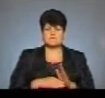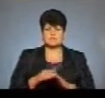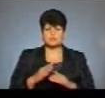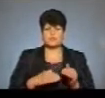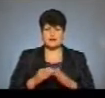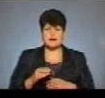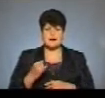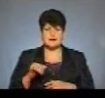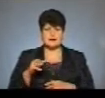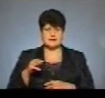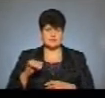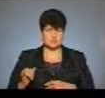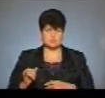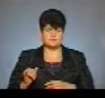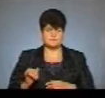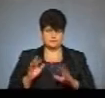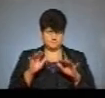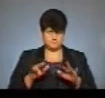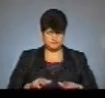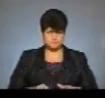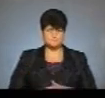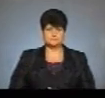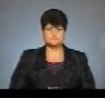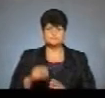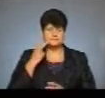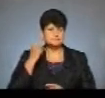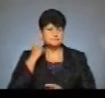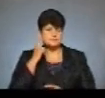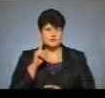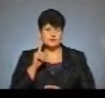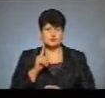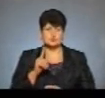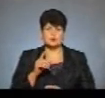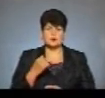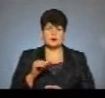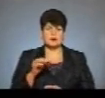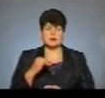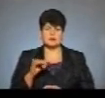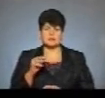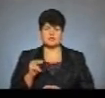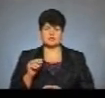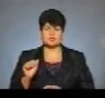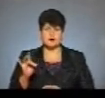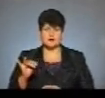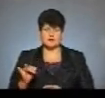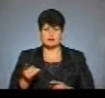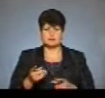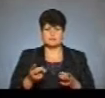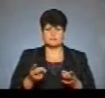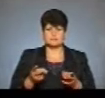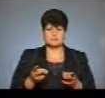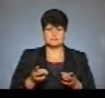висококваліфікованих айтішників. Я постійно чую про те, що потрібно айчари висококваліфіковані, дійсно, які би